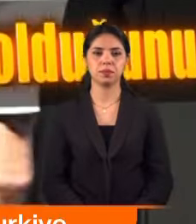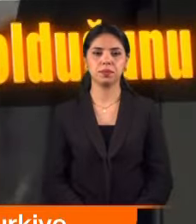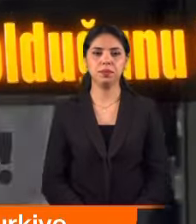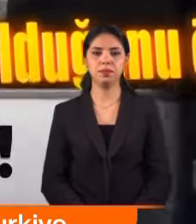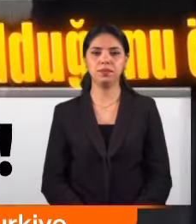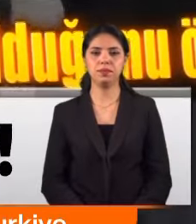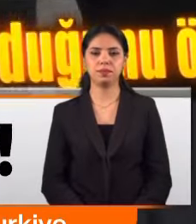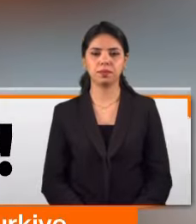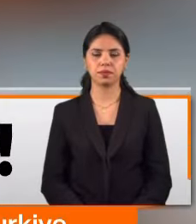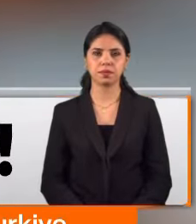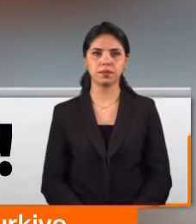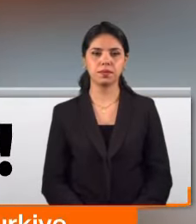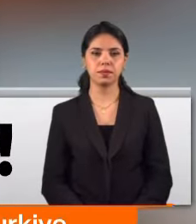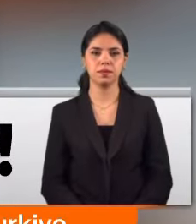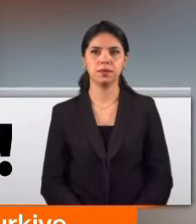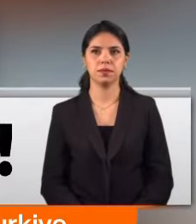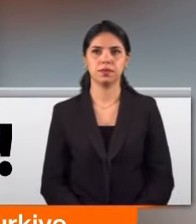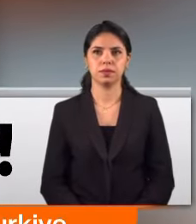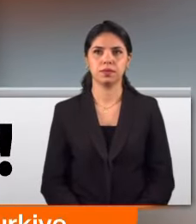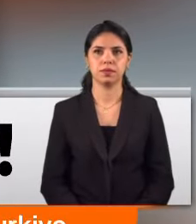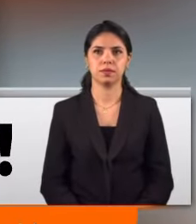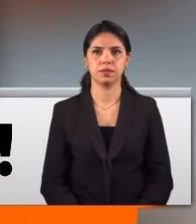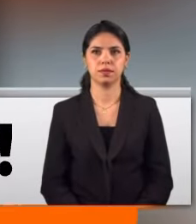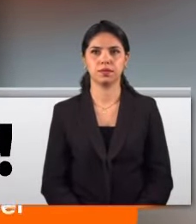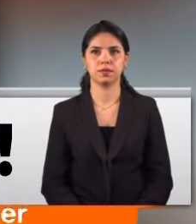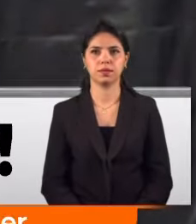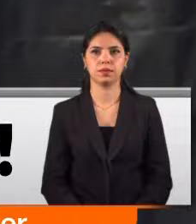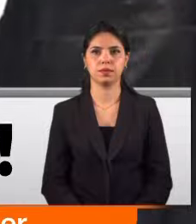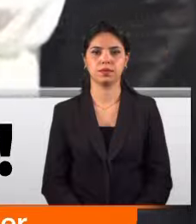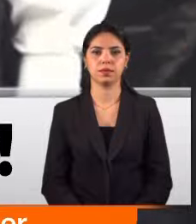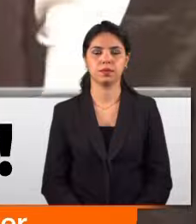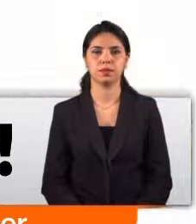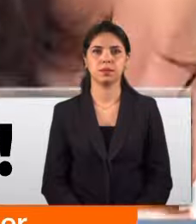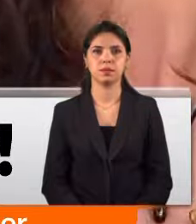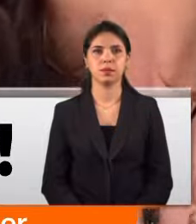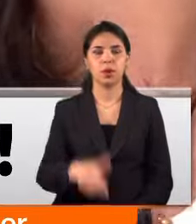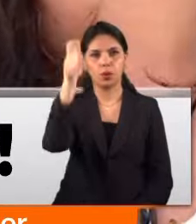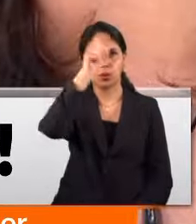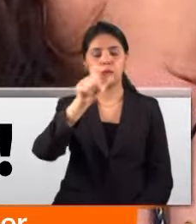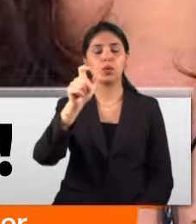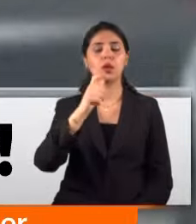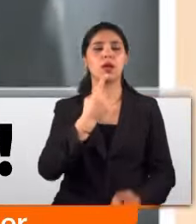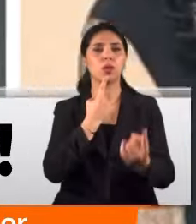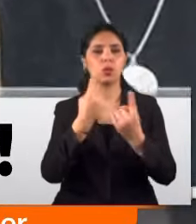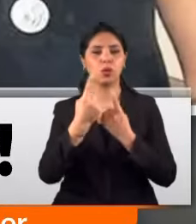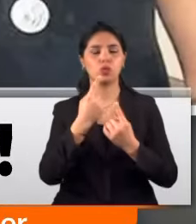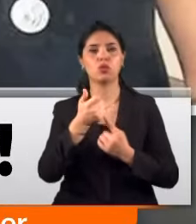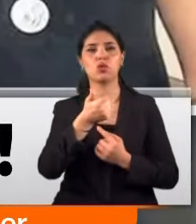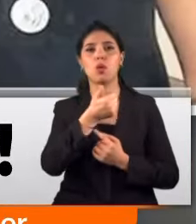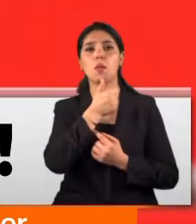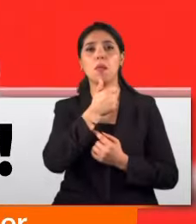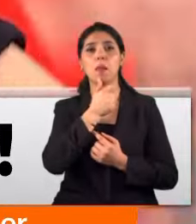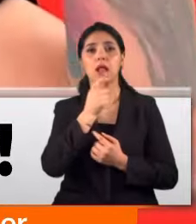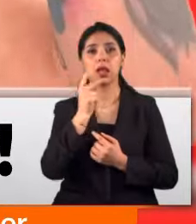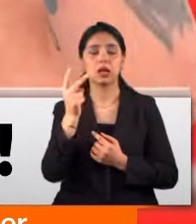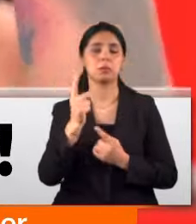Yıllarca filmlerini seyrettiğimiz adamın babam olduğunu öğrendim. Bir yanda Türkiye'nin gündemine oturan babalık davası...